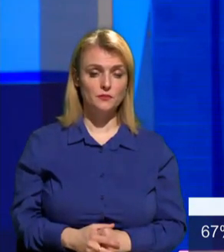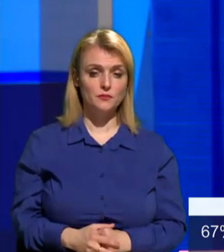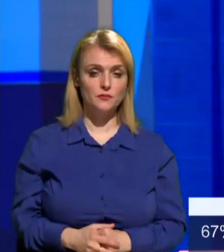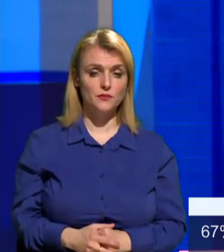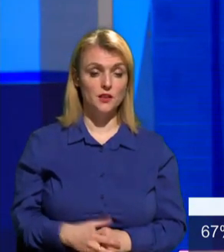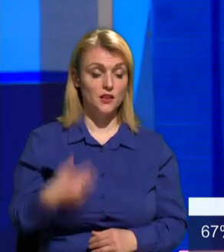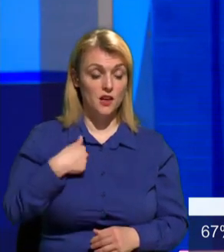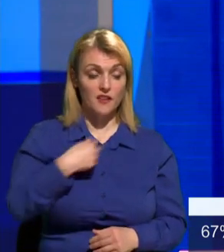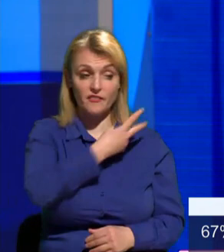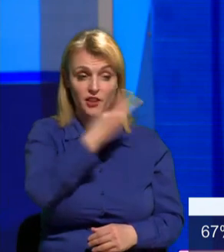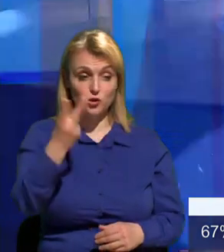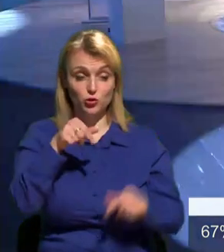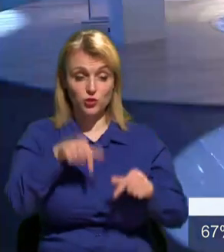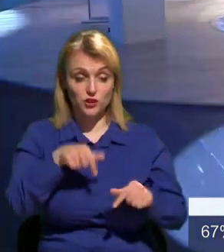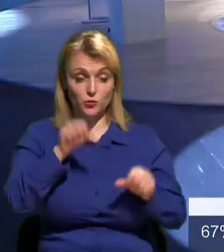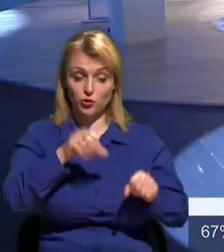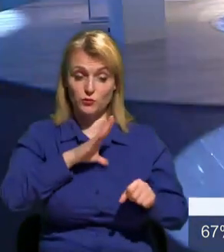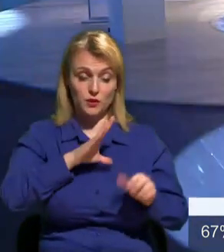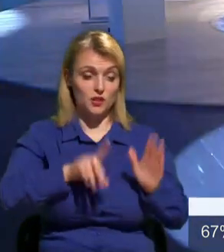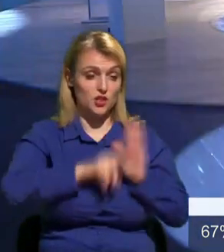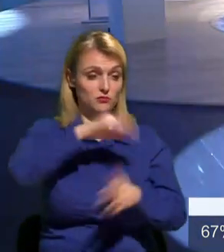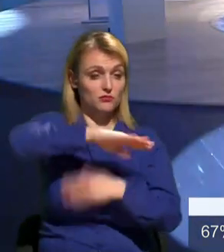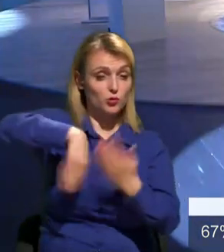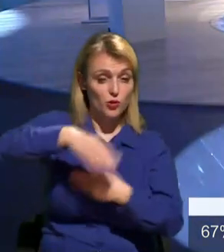turbulent? Vă rog.